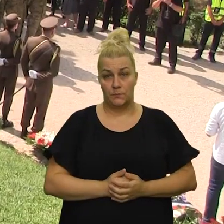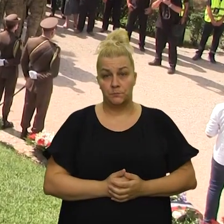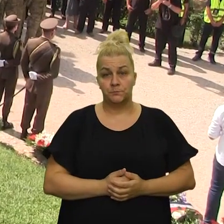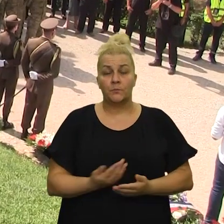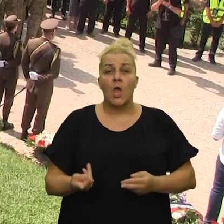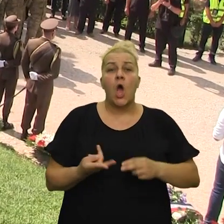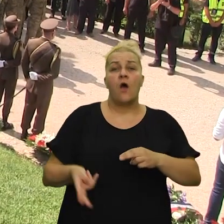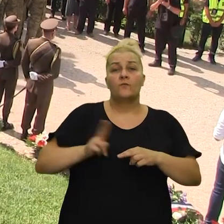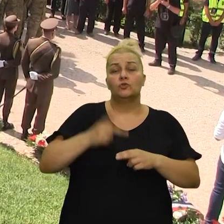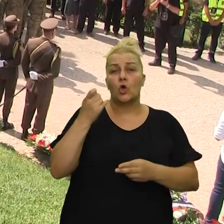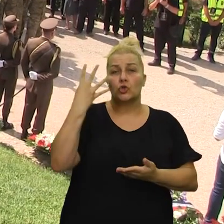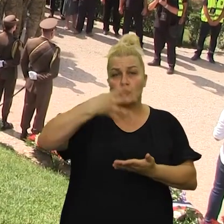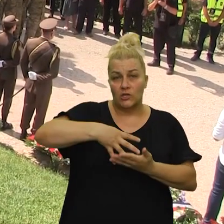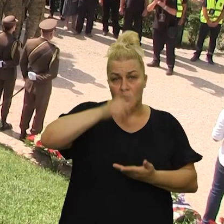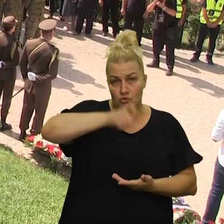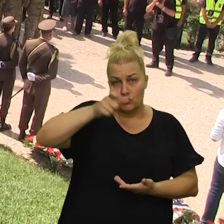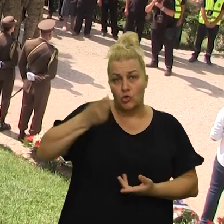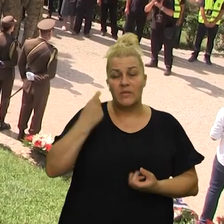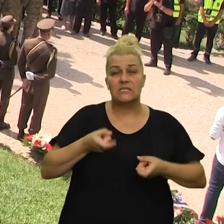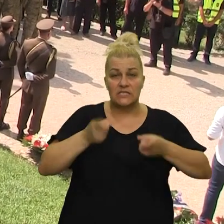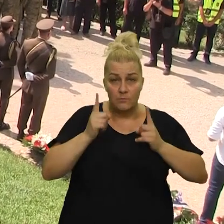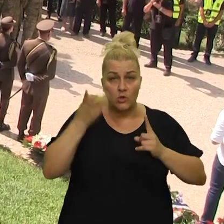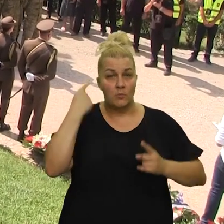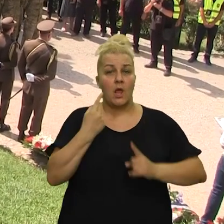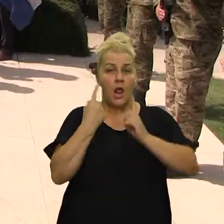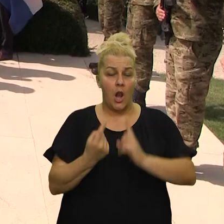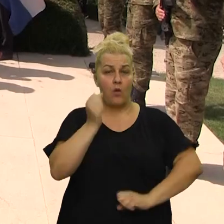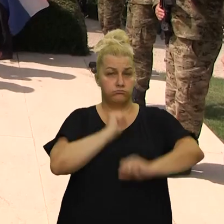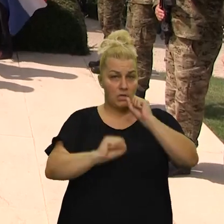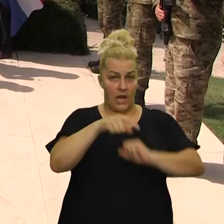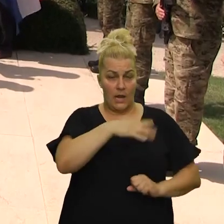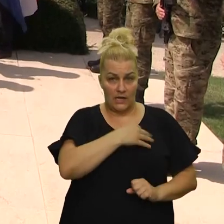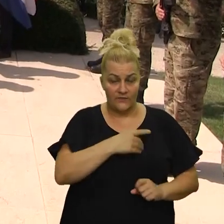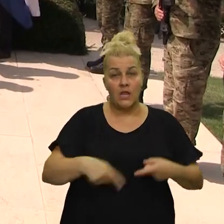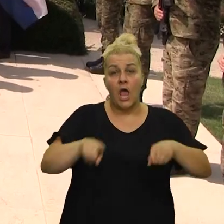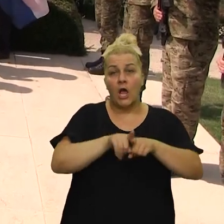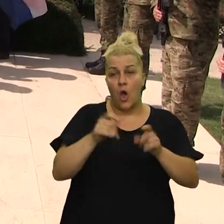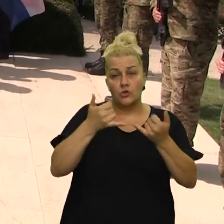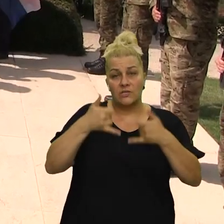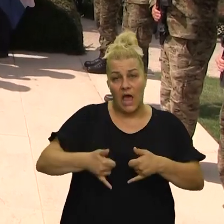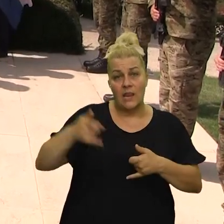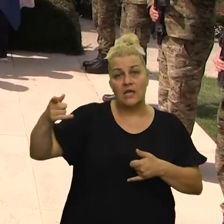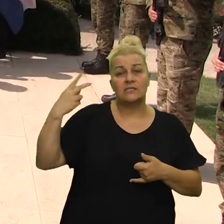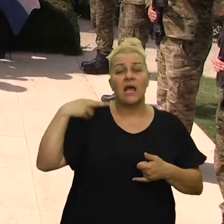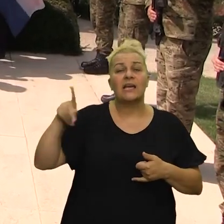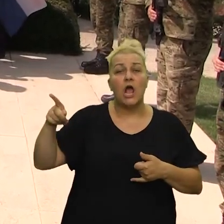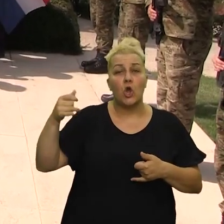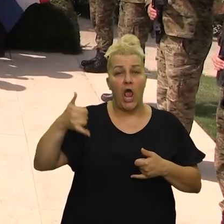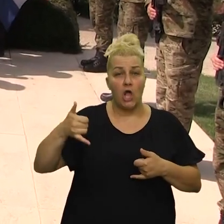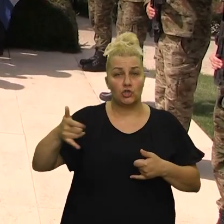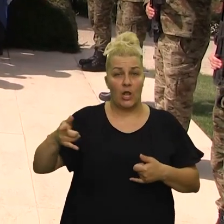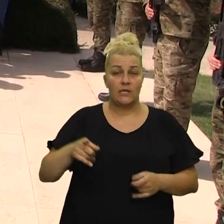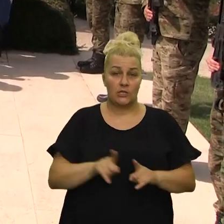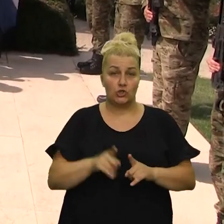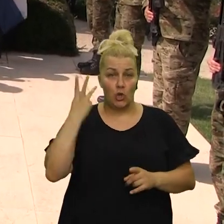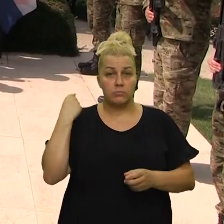od 4000 Imoćana stalo je 90. godina na branik domovine, baš kao i današnji gradonačelnik grada pod Modrog i Crvenog jezera. Ja